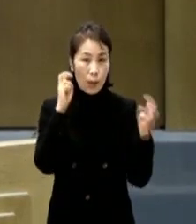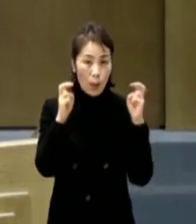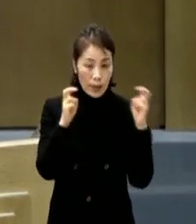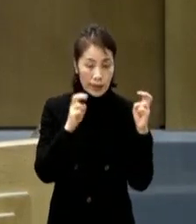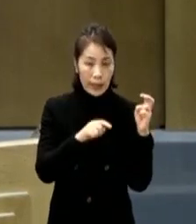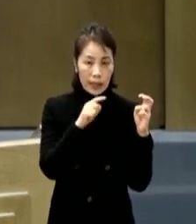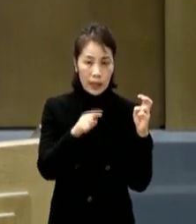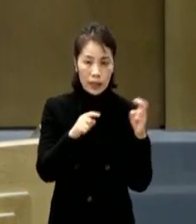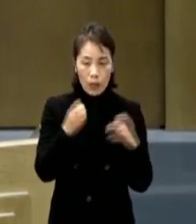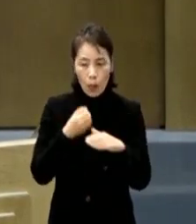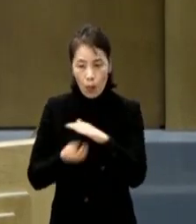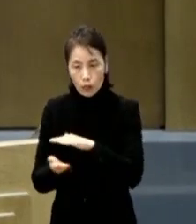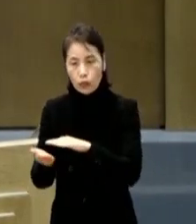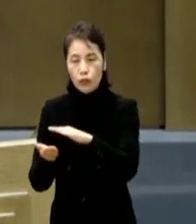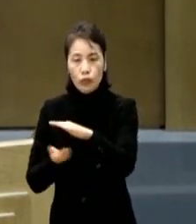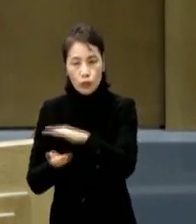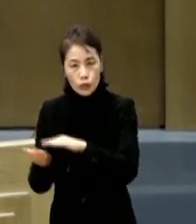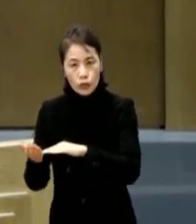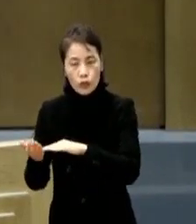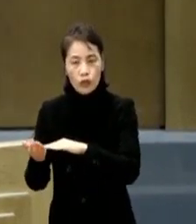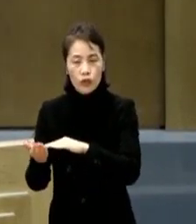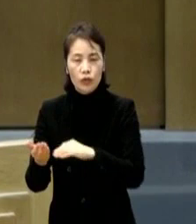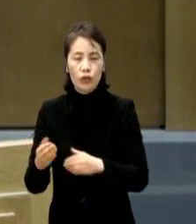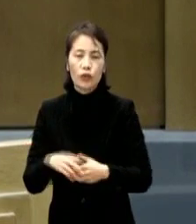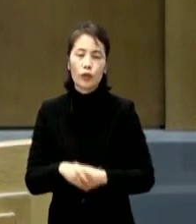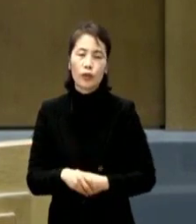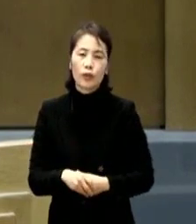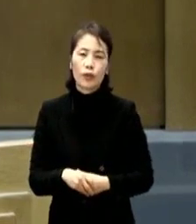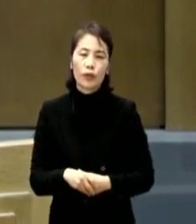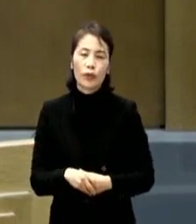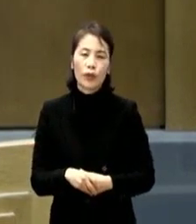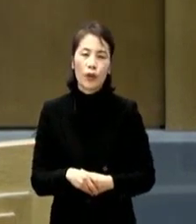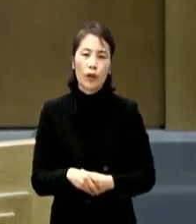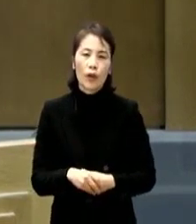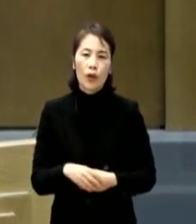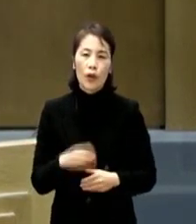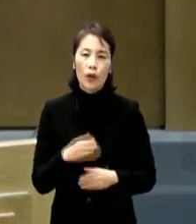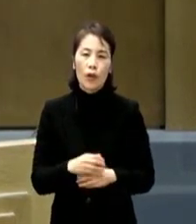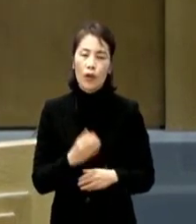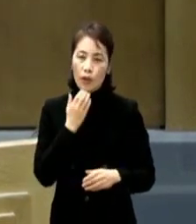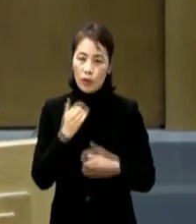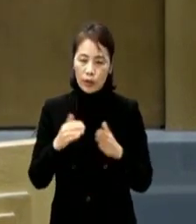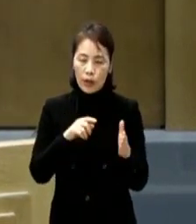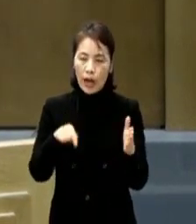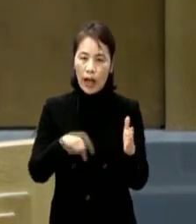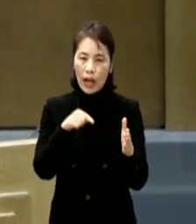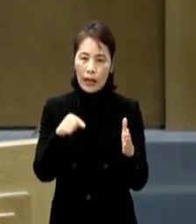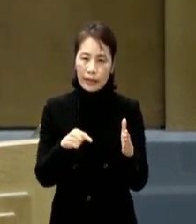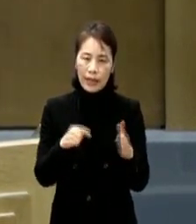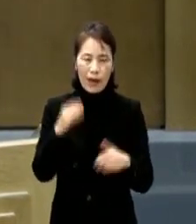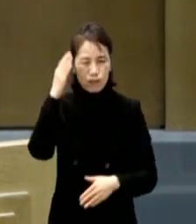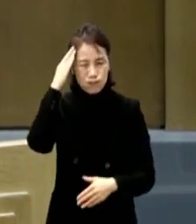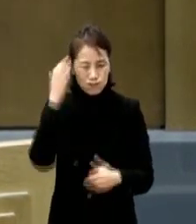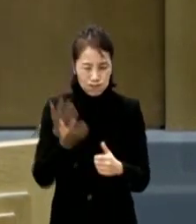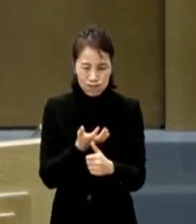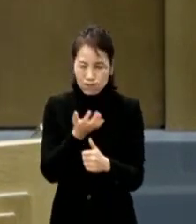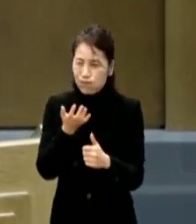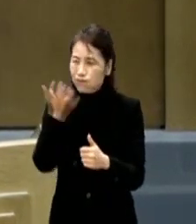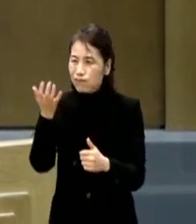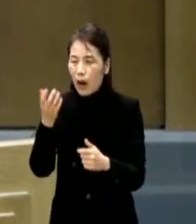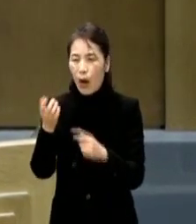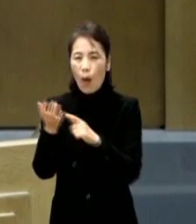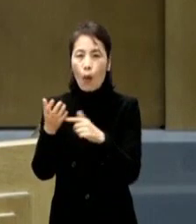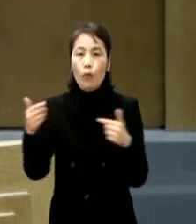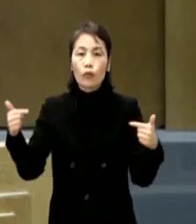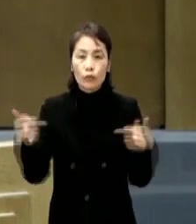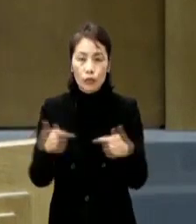수출 경쟁력을 갖추게 됩니다. 경기도는 온실가스를 줄이면서 탄소 규제에 효과적으로 대응할 수